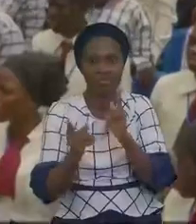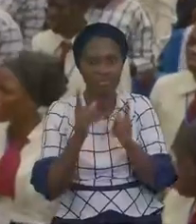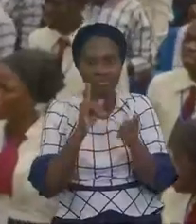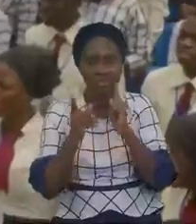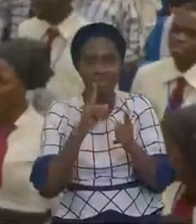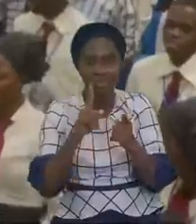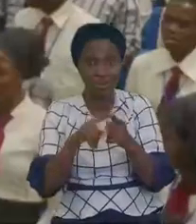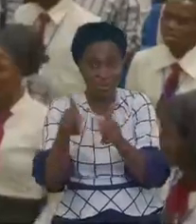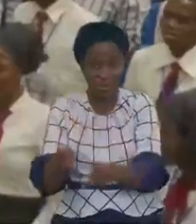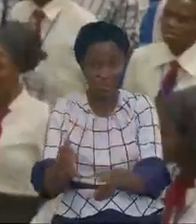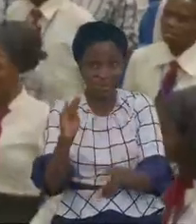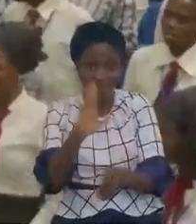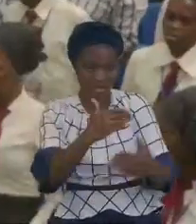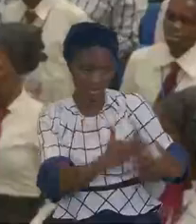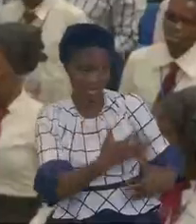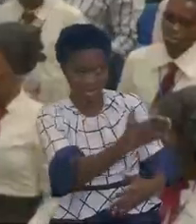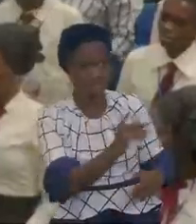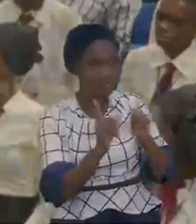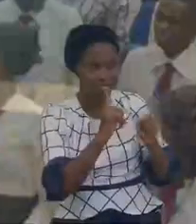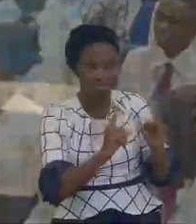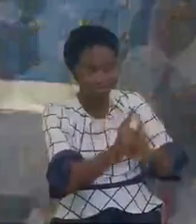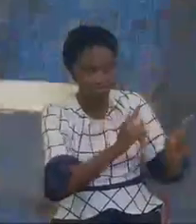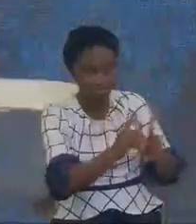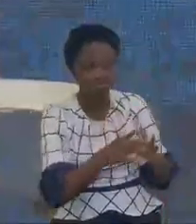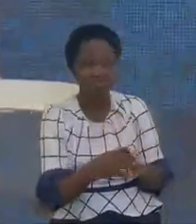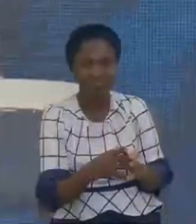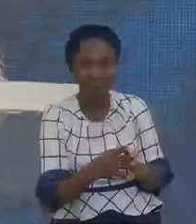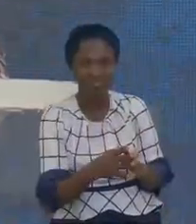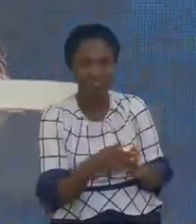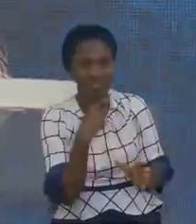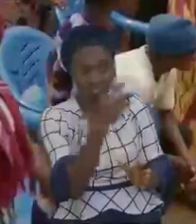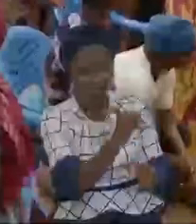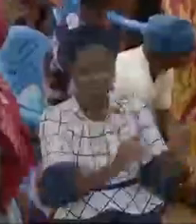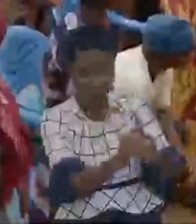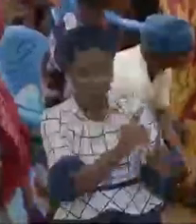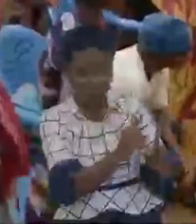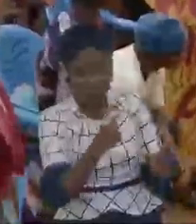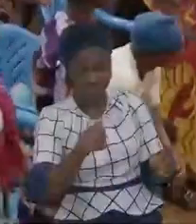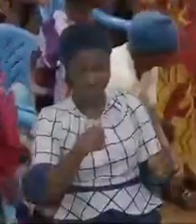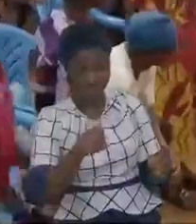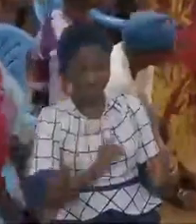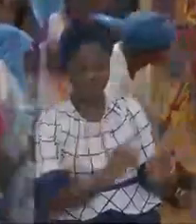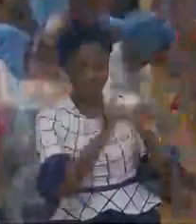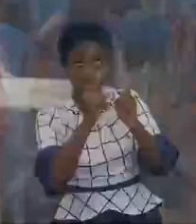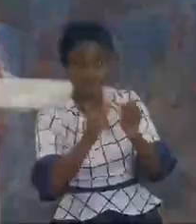Tourne vers celui qui est à côté de toi et dis-lui, je vais à la terre plus haute.